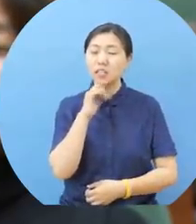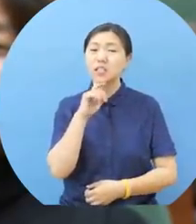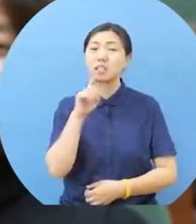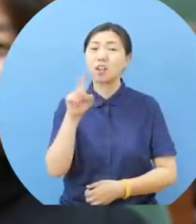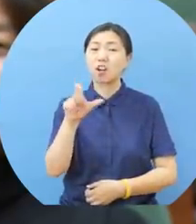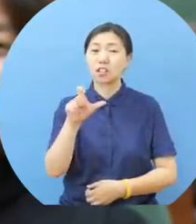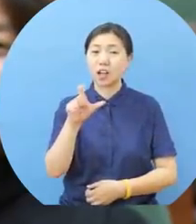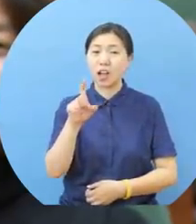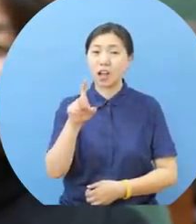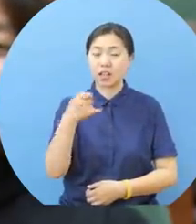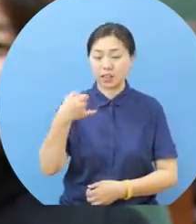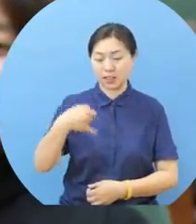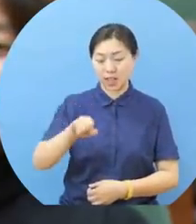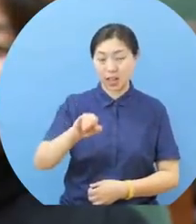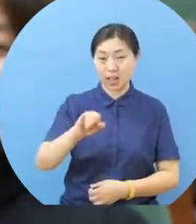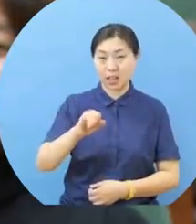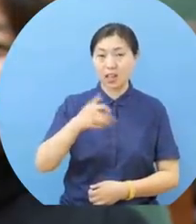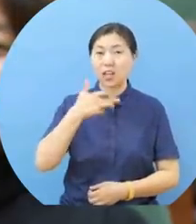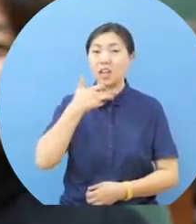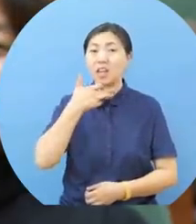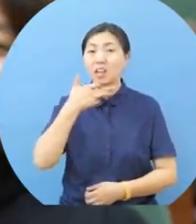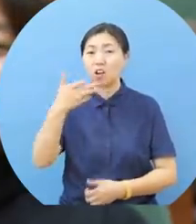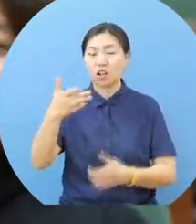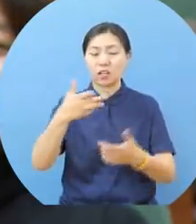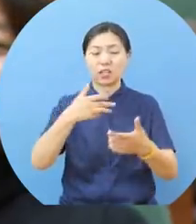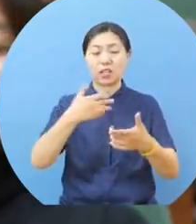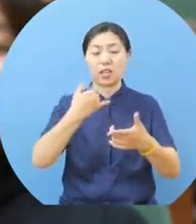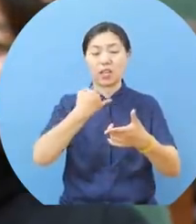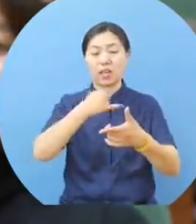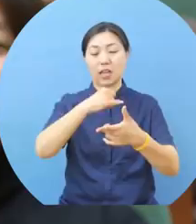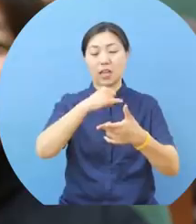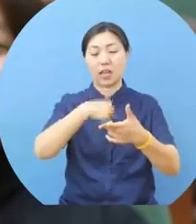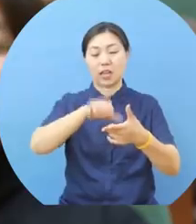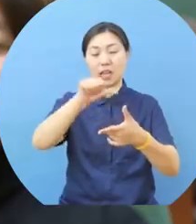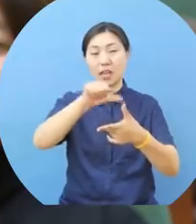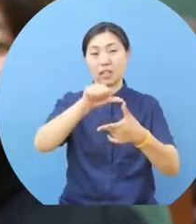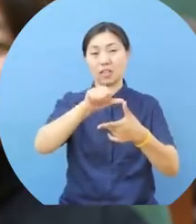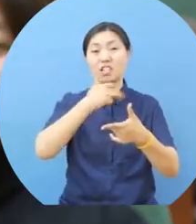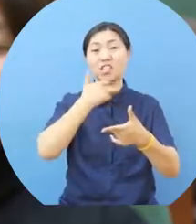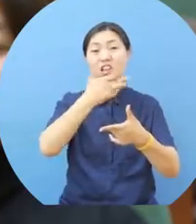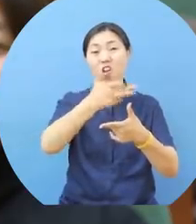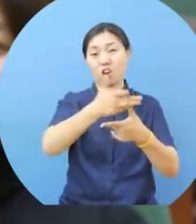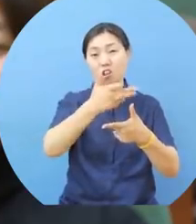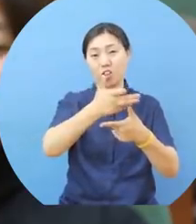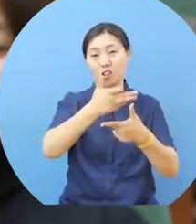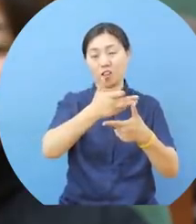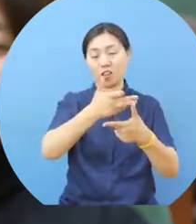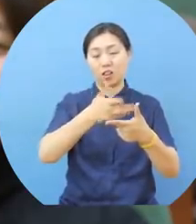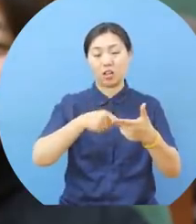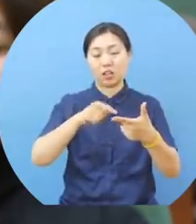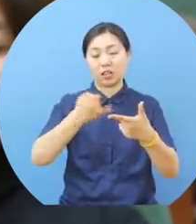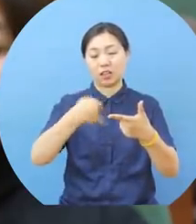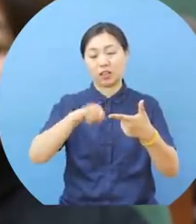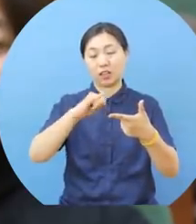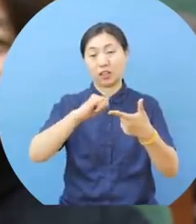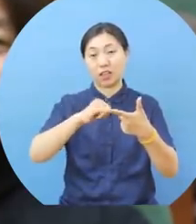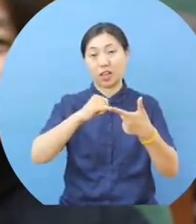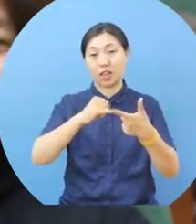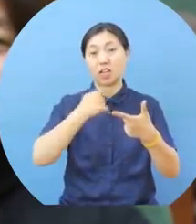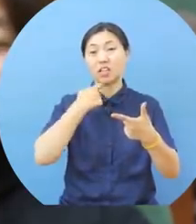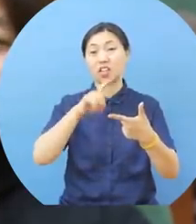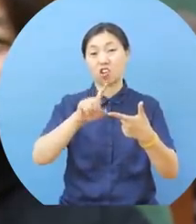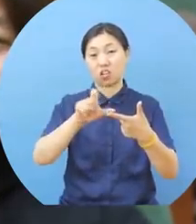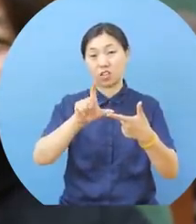살짜리 딸과 18살 짜이 아들이 있습니다 물 작년 8월쯤 패턴 의 다들 가